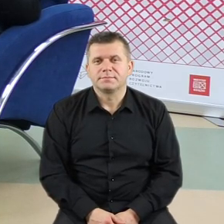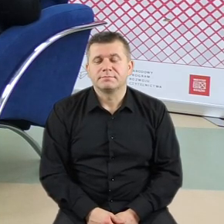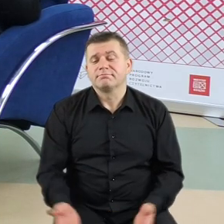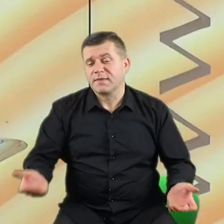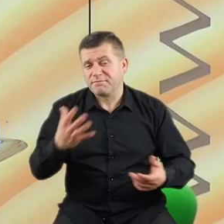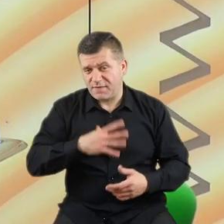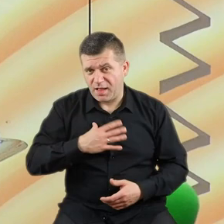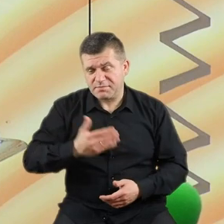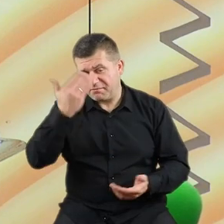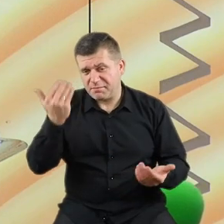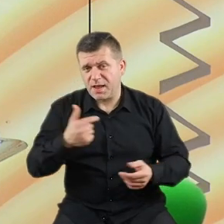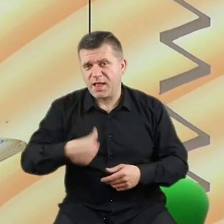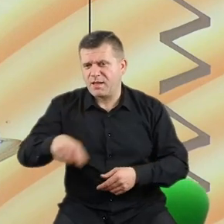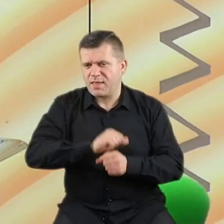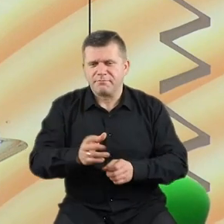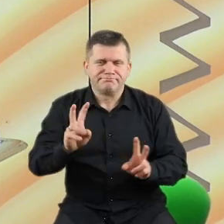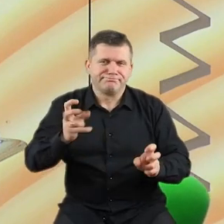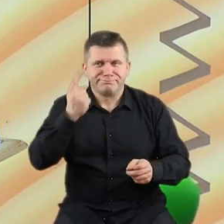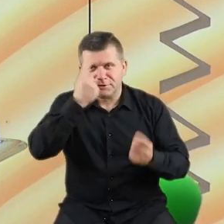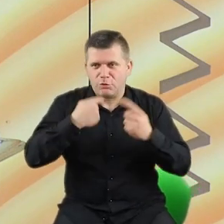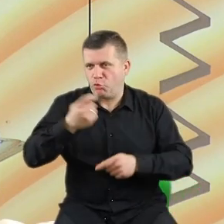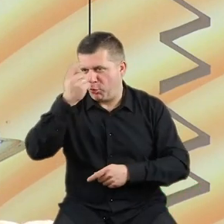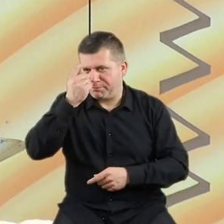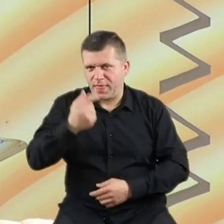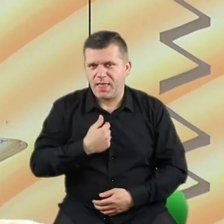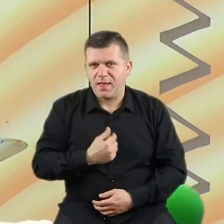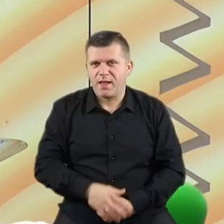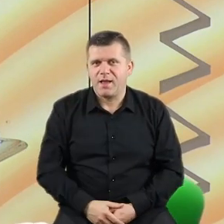Warto. Nie wiem, czy warto, bo mnie się wydaje, że my jesteśmy tak głupie, że,